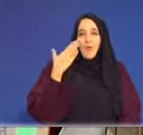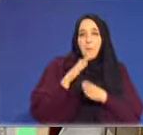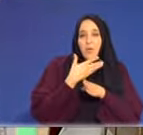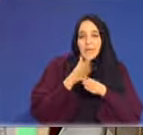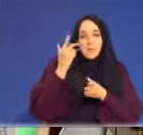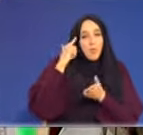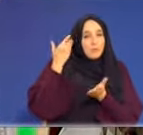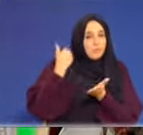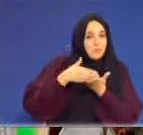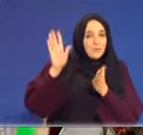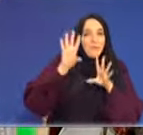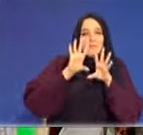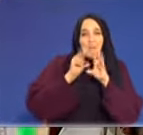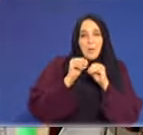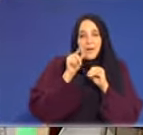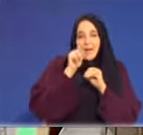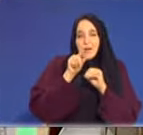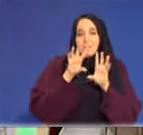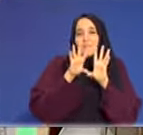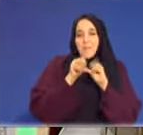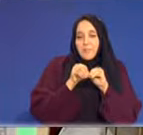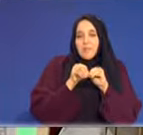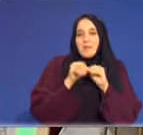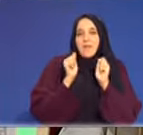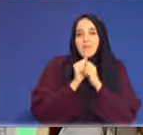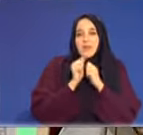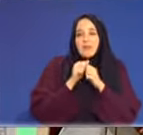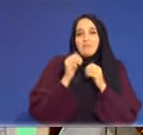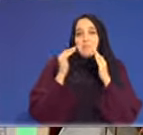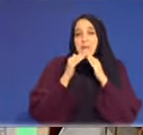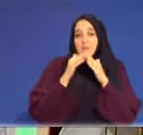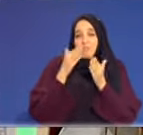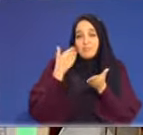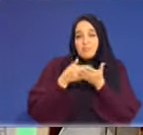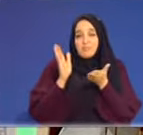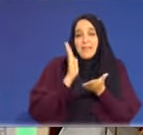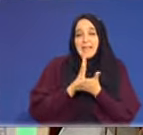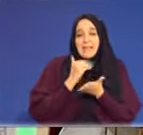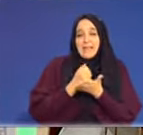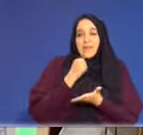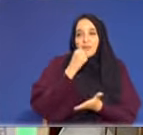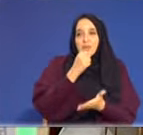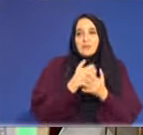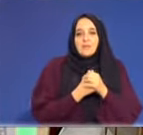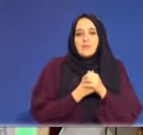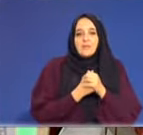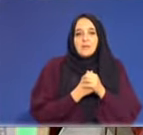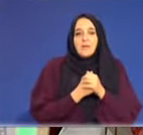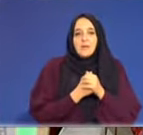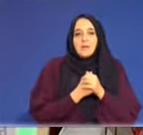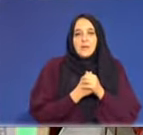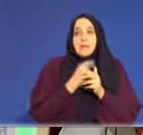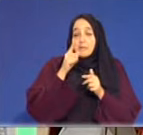تعاني هي والعائلة من مشكلة الطرد من بيت الورثة. هل